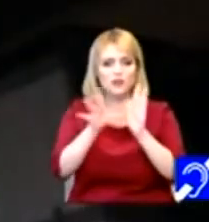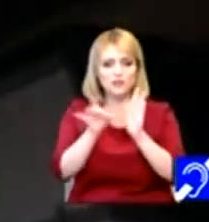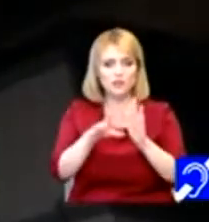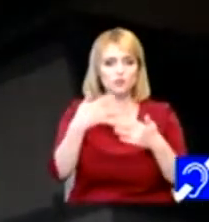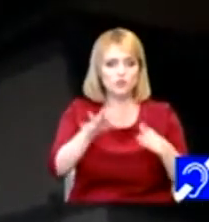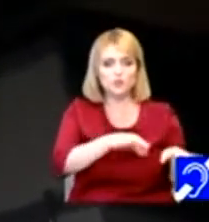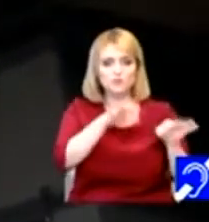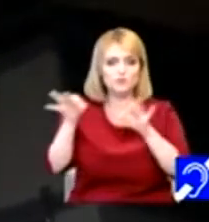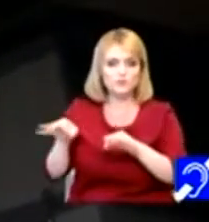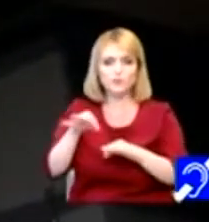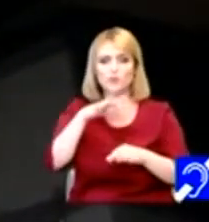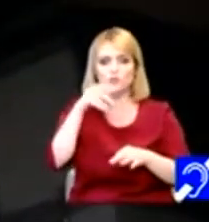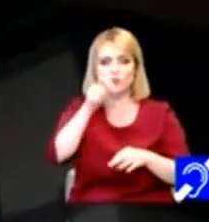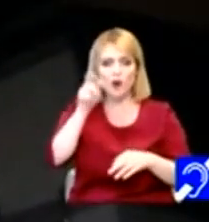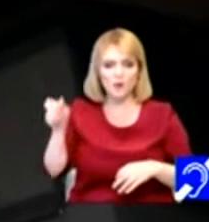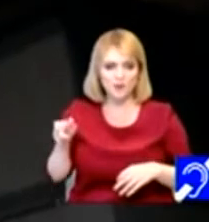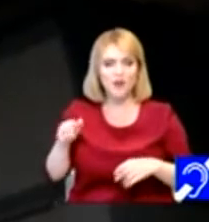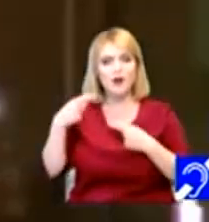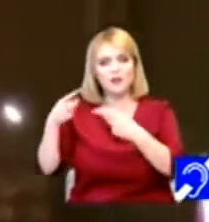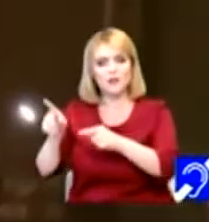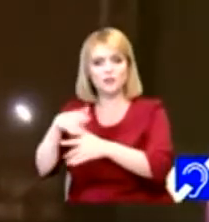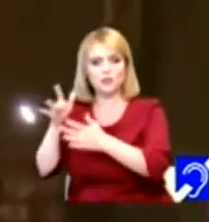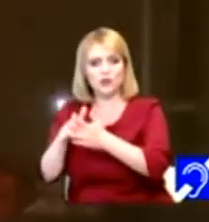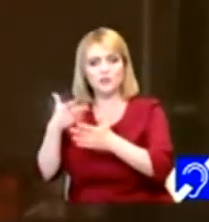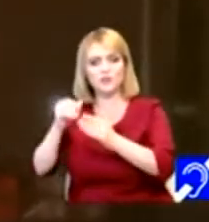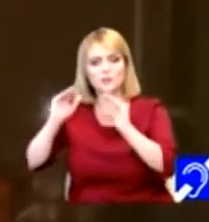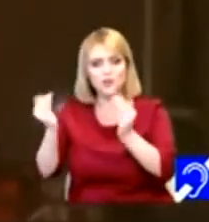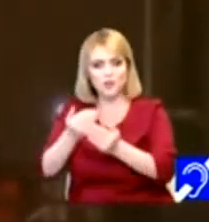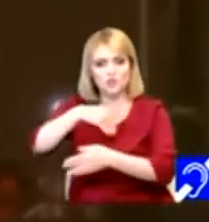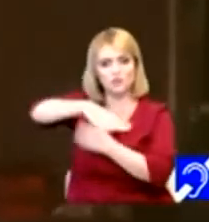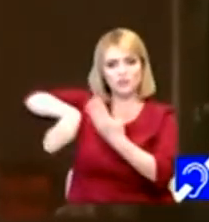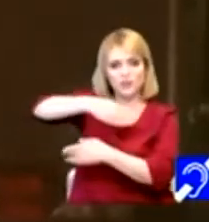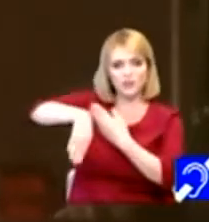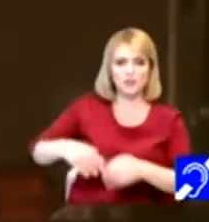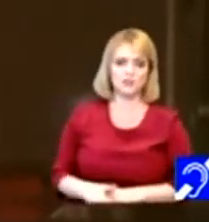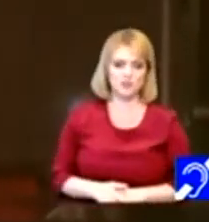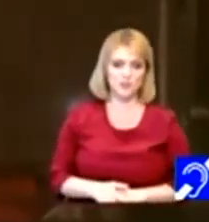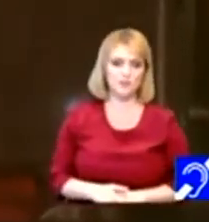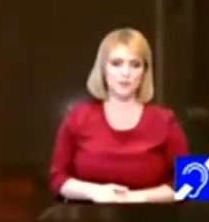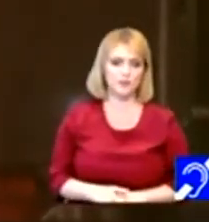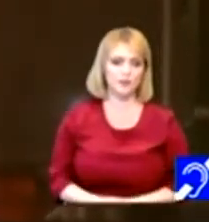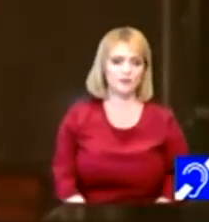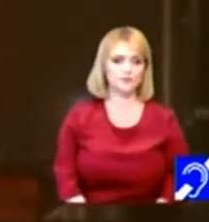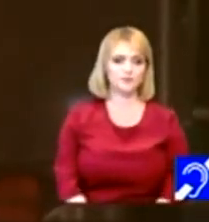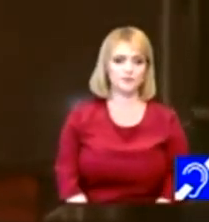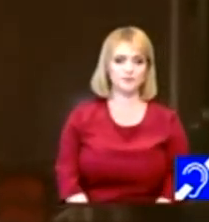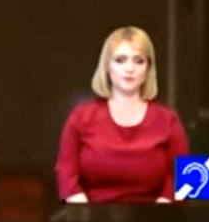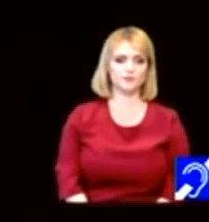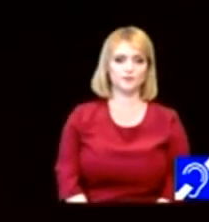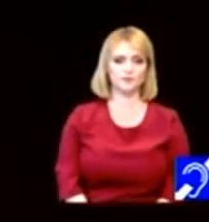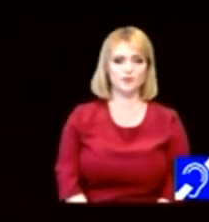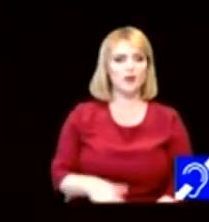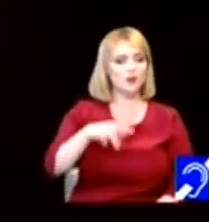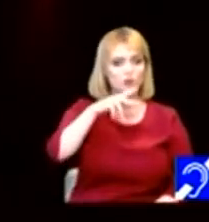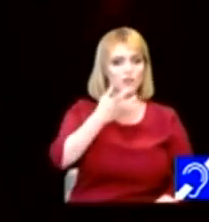evacuați. Unii au ales să rămână în hotelurile locale pentru a reduce riscul răspândirii coronavirusului în adăposturile publice aglomerate.